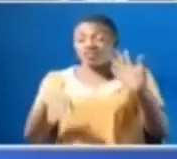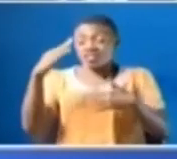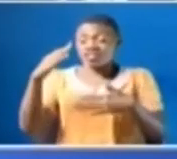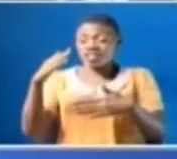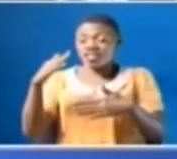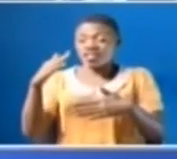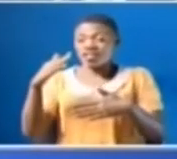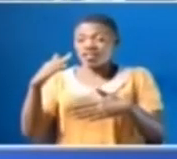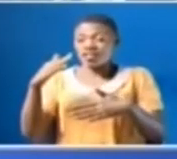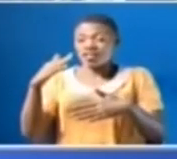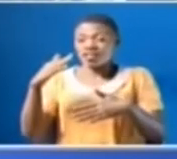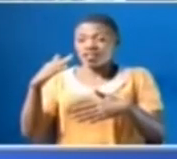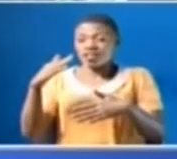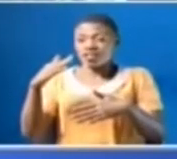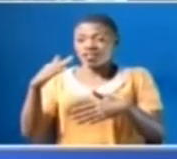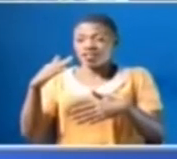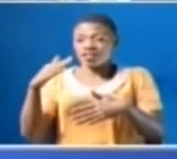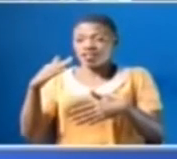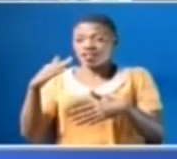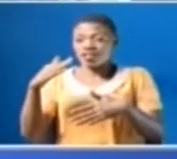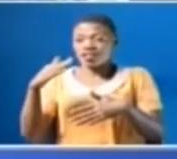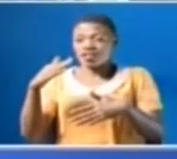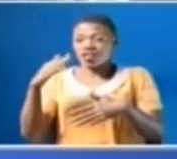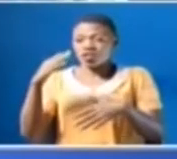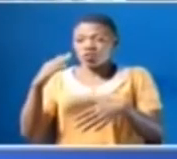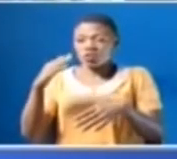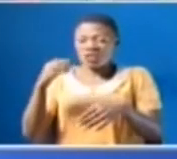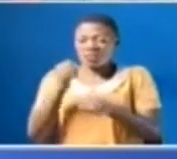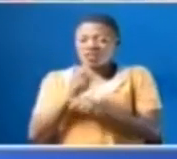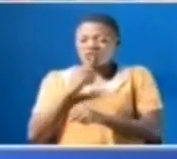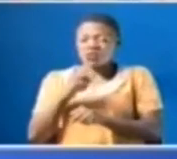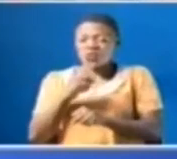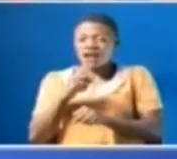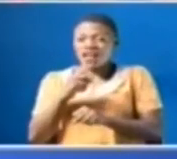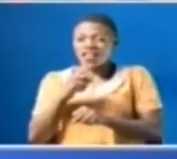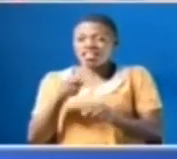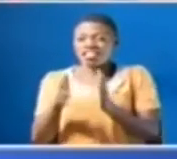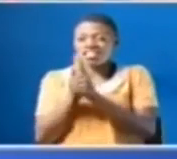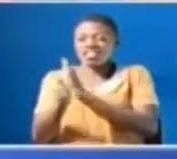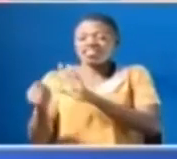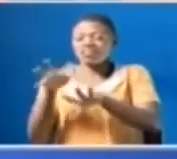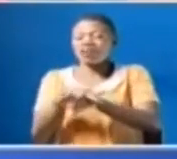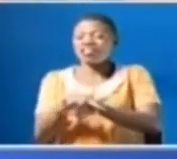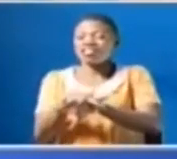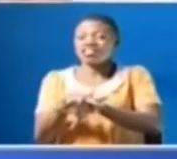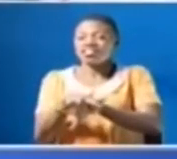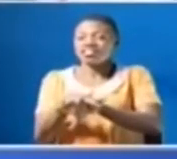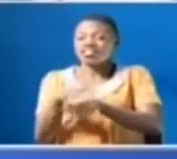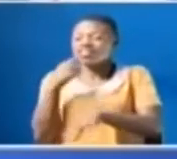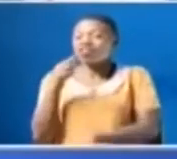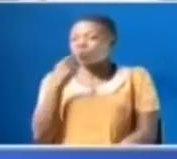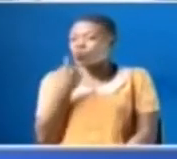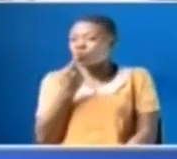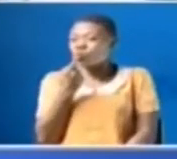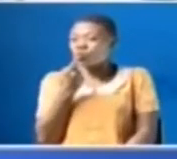kwamba ile mix ama ile mismatch ya skills itaondolewa? Ni nani ambaye amesema haya? Amna